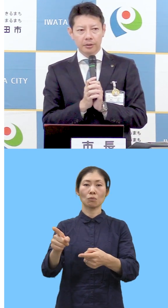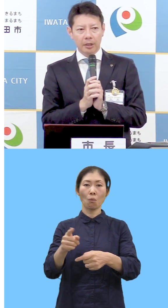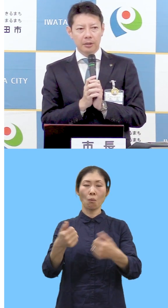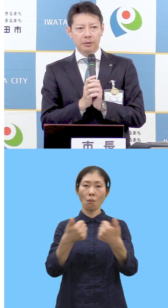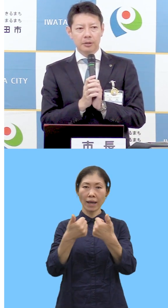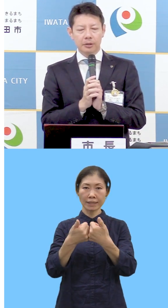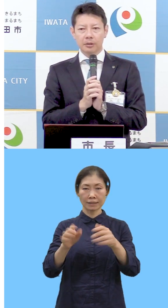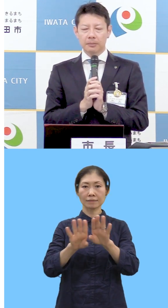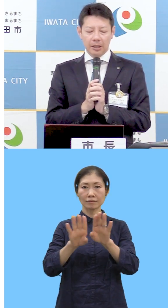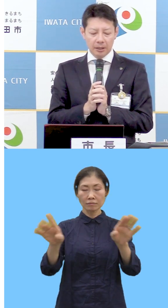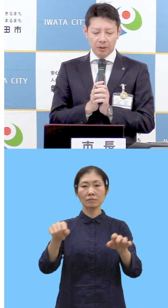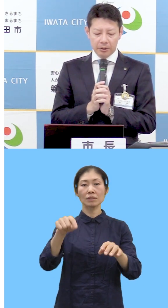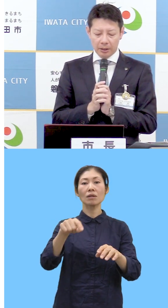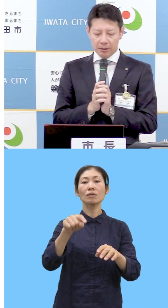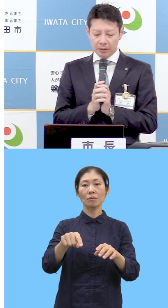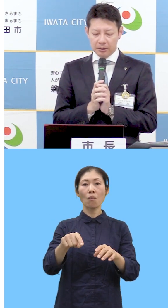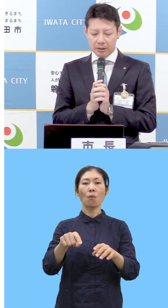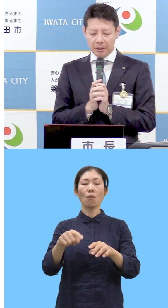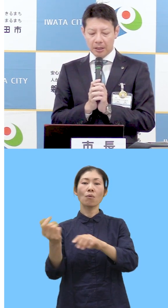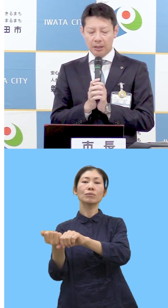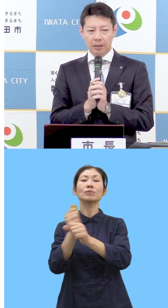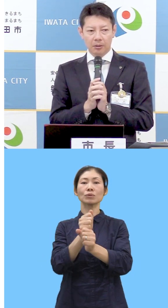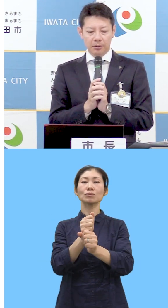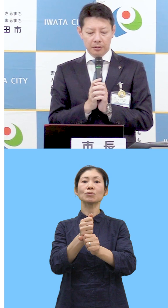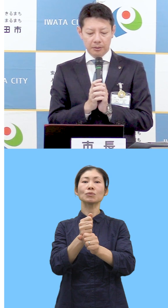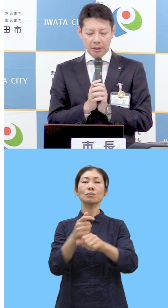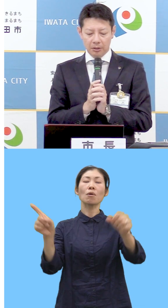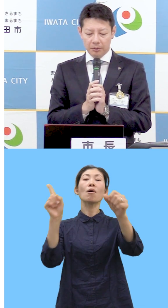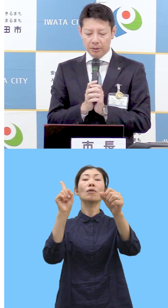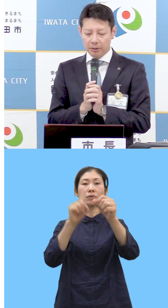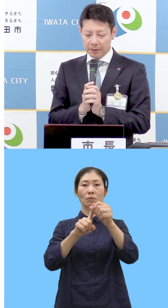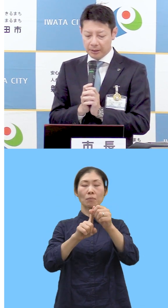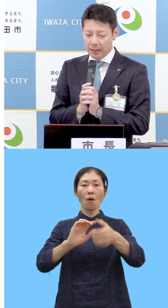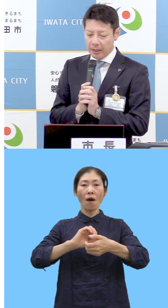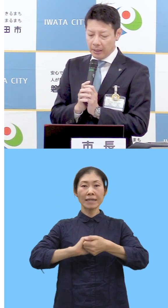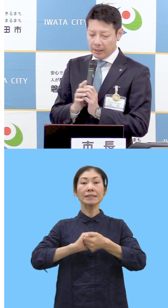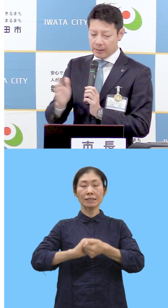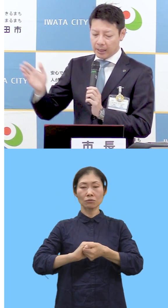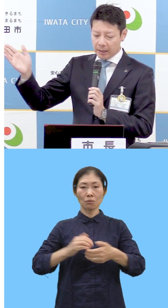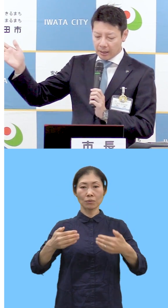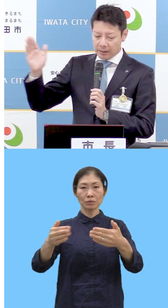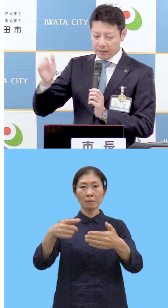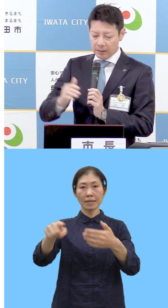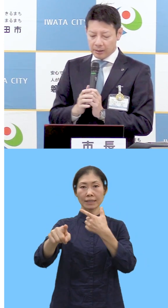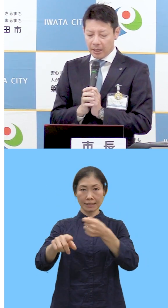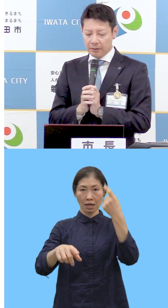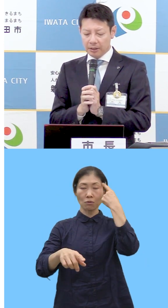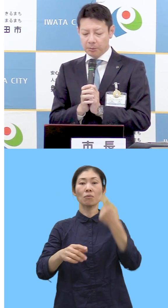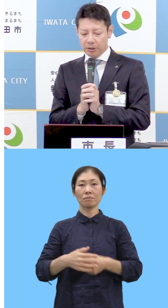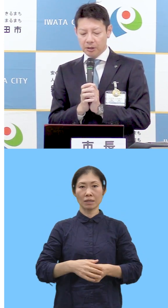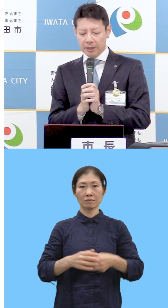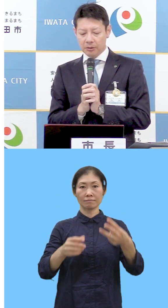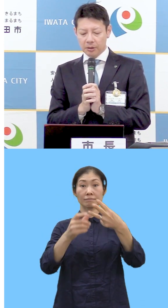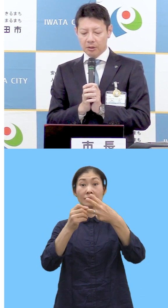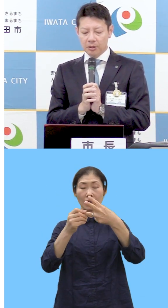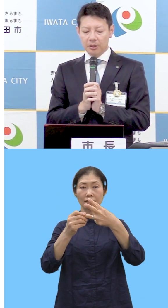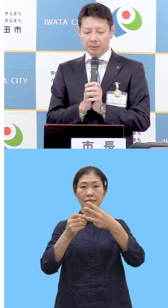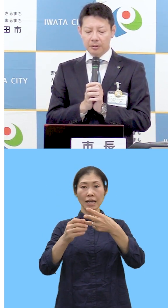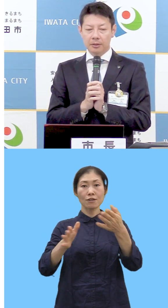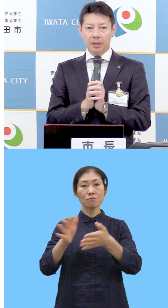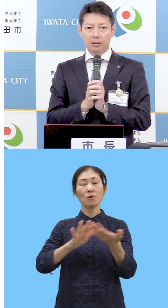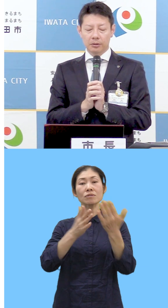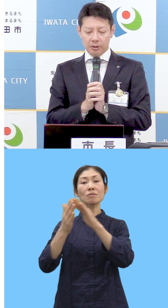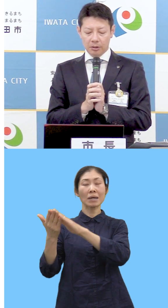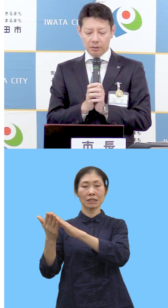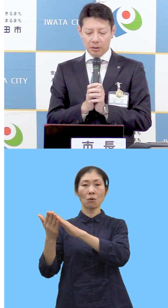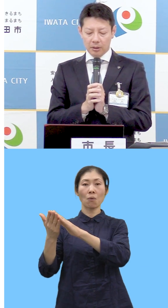旧、それから流域治水に向けても着実に進めていきたいというふうに思っております。3位です。3位はスポーツの街として思い浮か